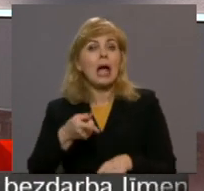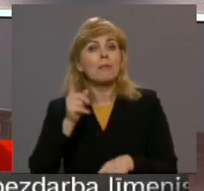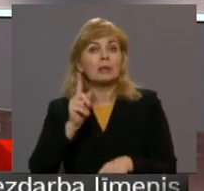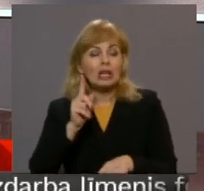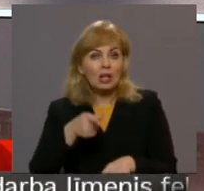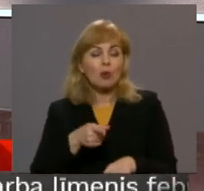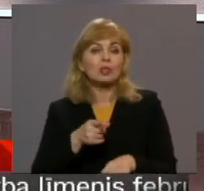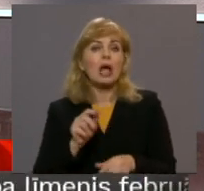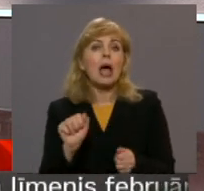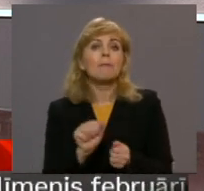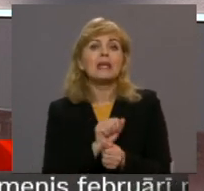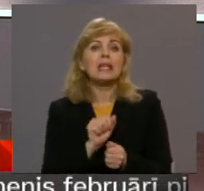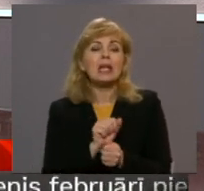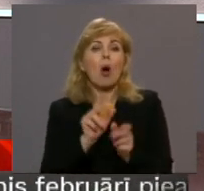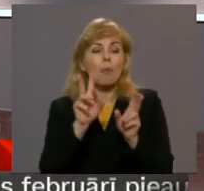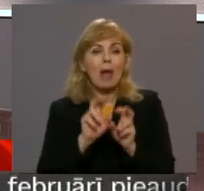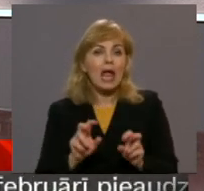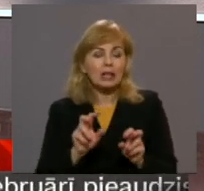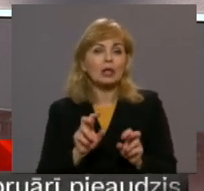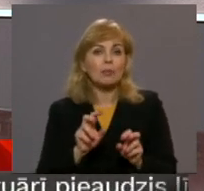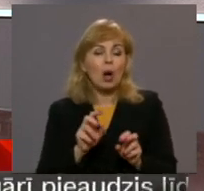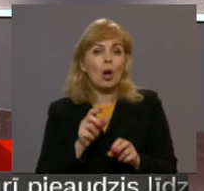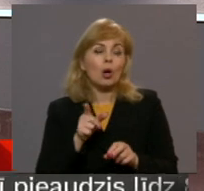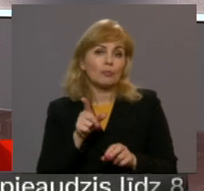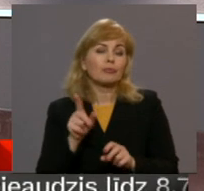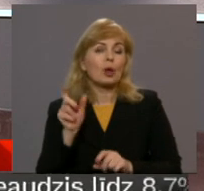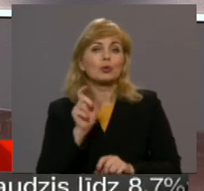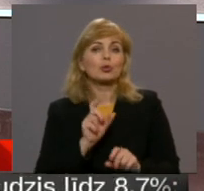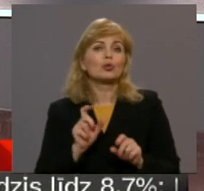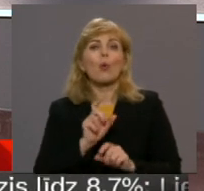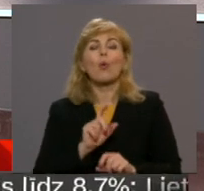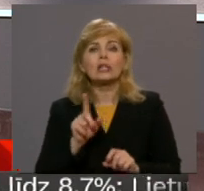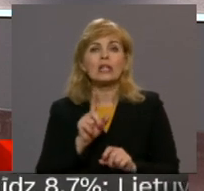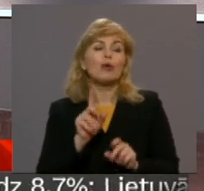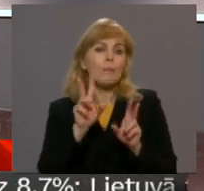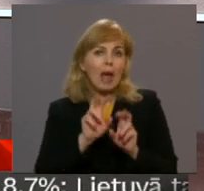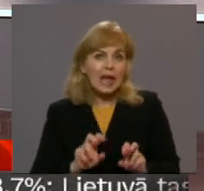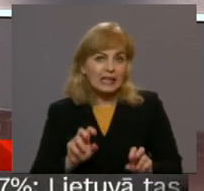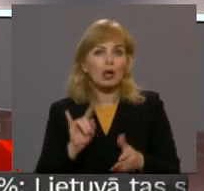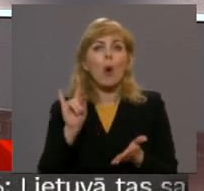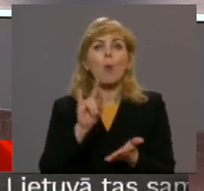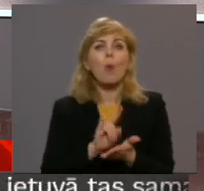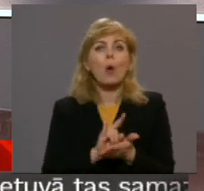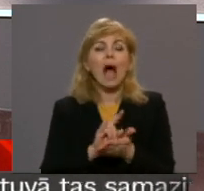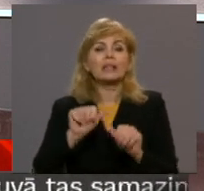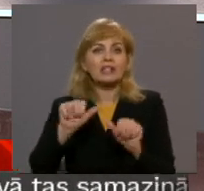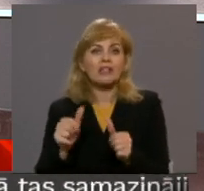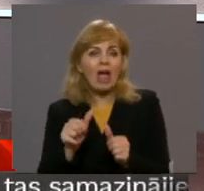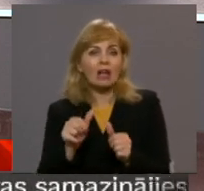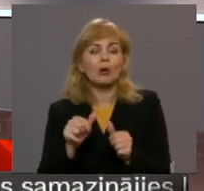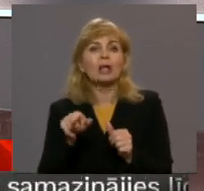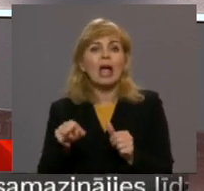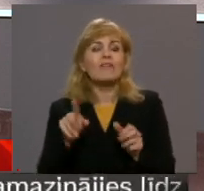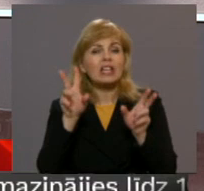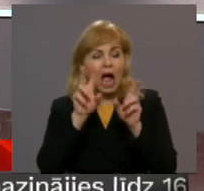Latvijas biomedicīnas pētījumu un studiju centra zinātnieki. Koronavīrusa Ugandas paveida laboratorijā atrada, analizējot